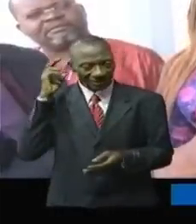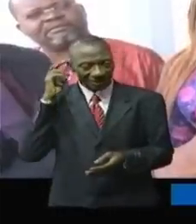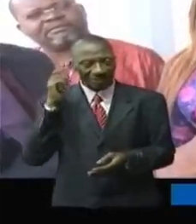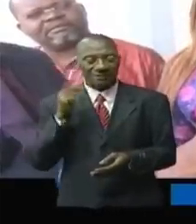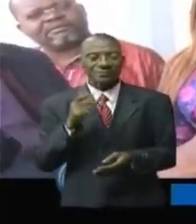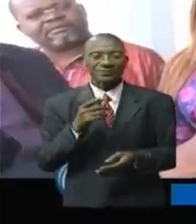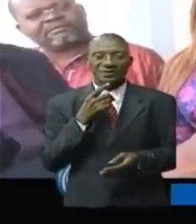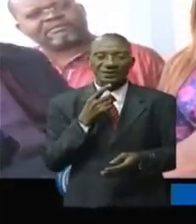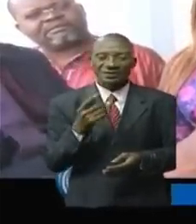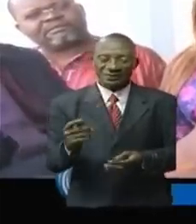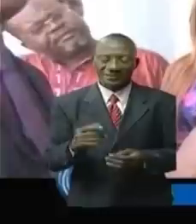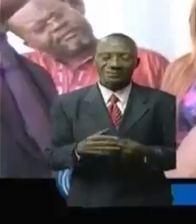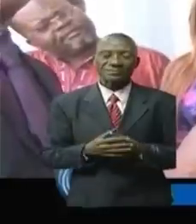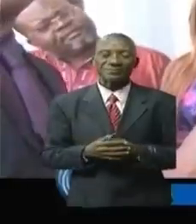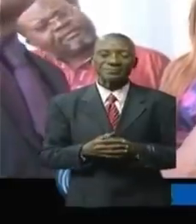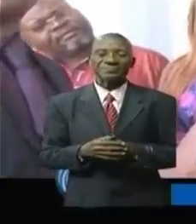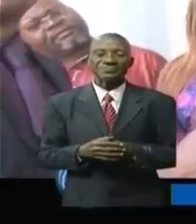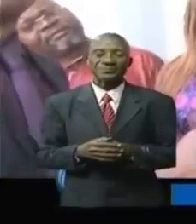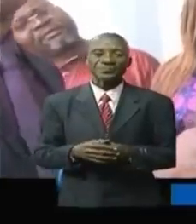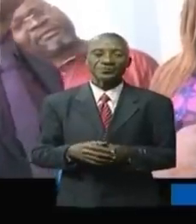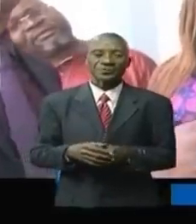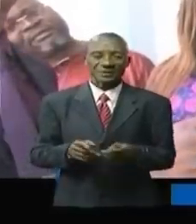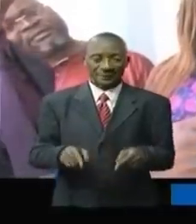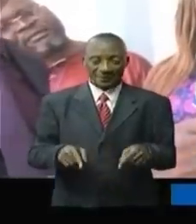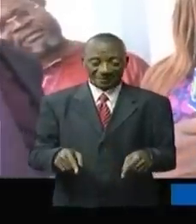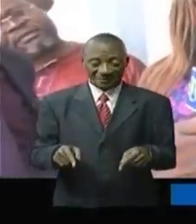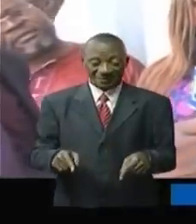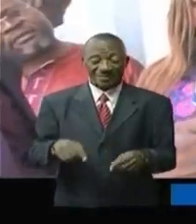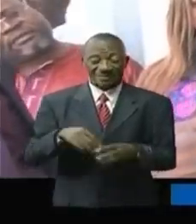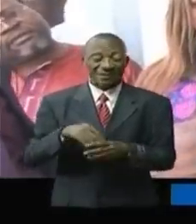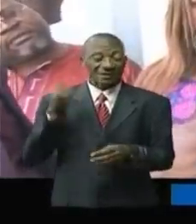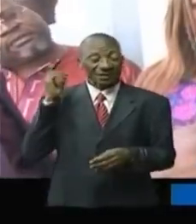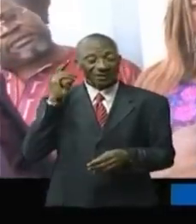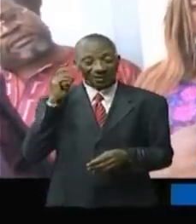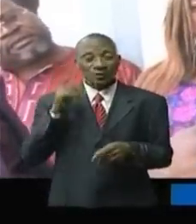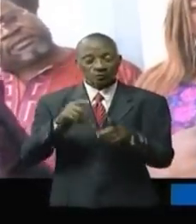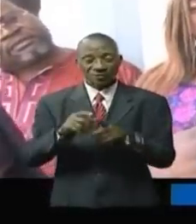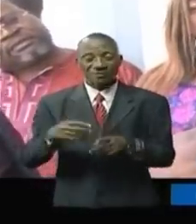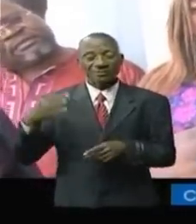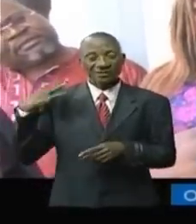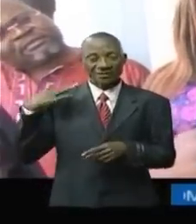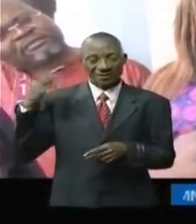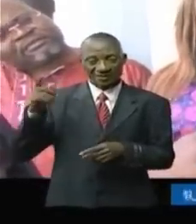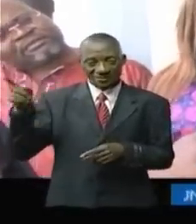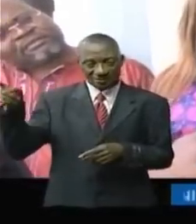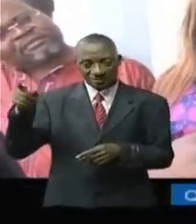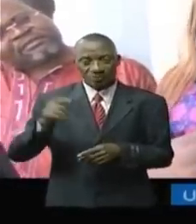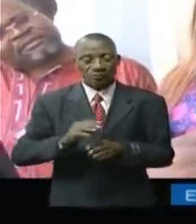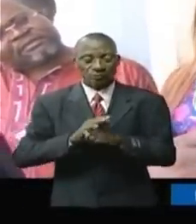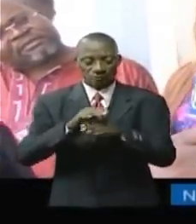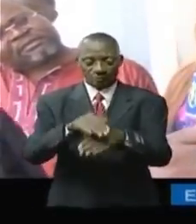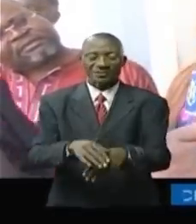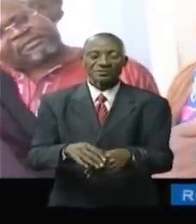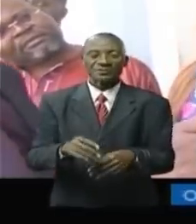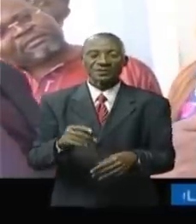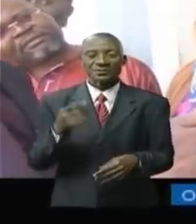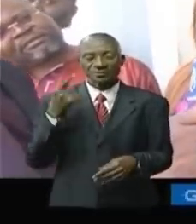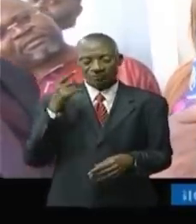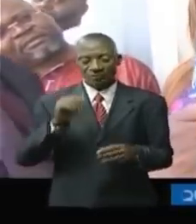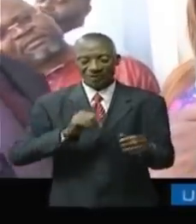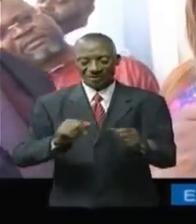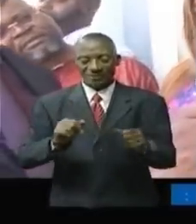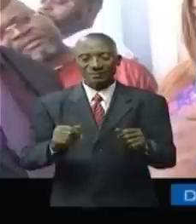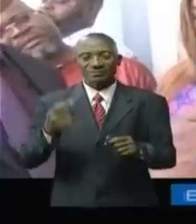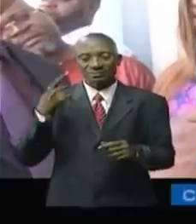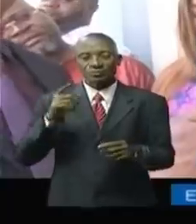la réforme des finances publiques. Parce que la vision de son excellence, monsieur le ministre, c'est de faire de l'École nationale des finances, une école